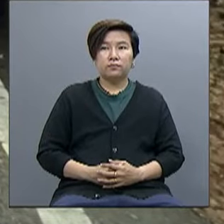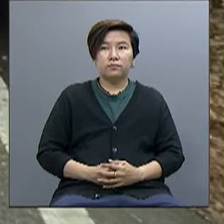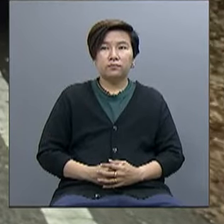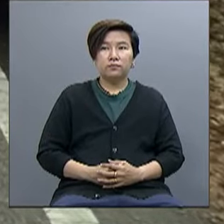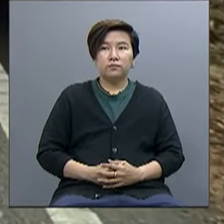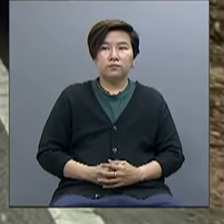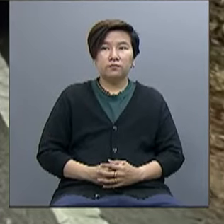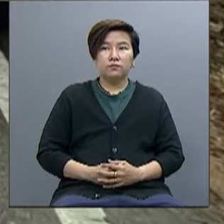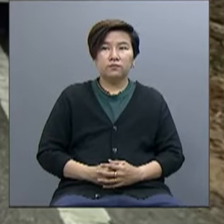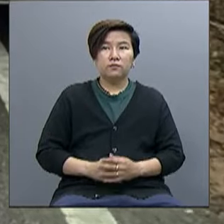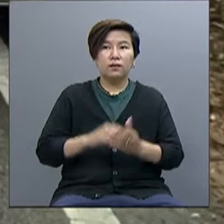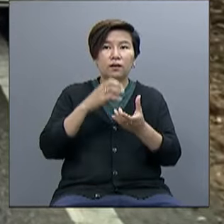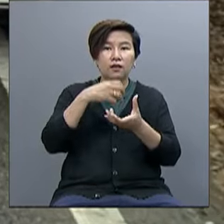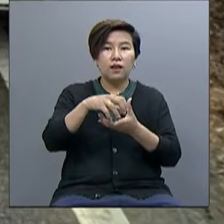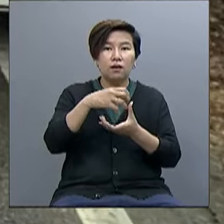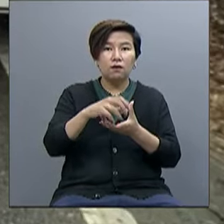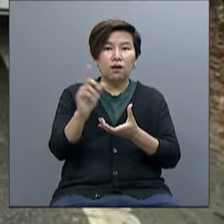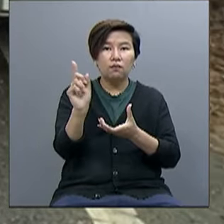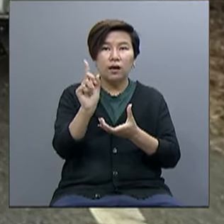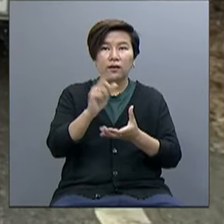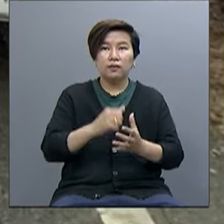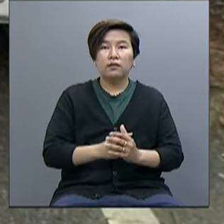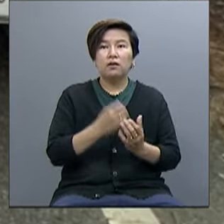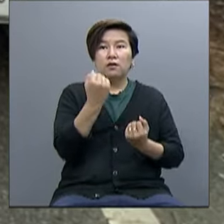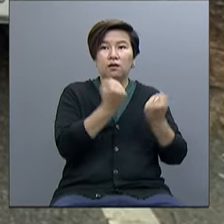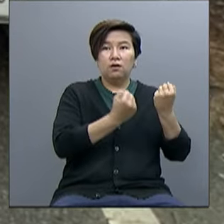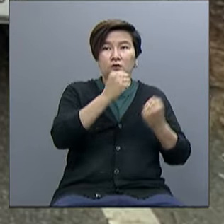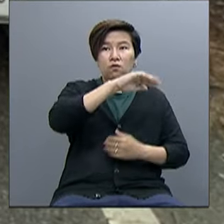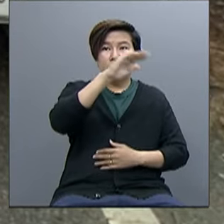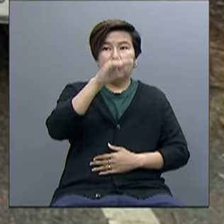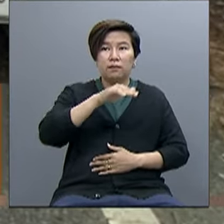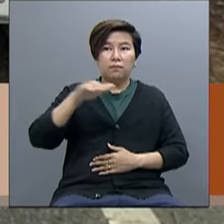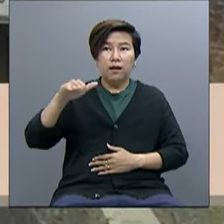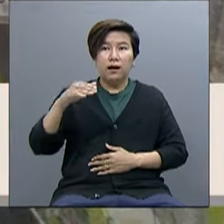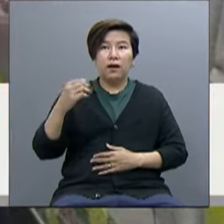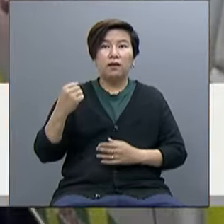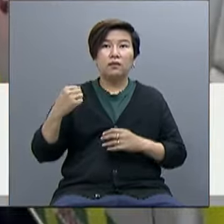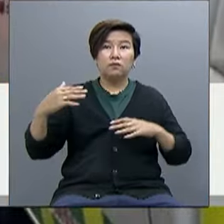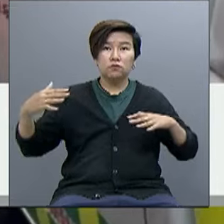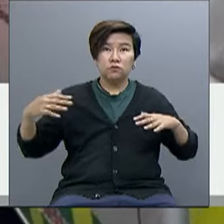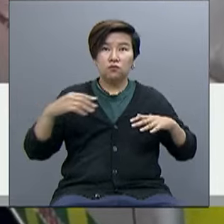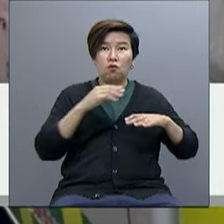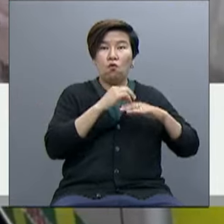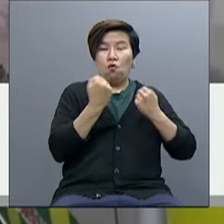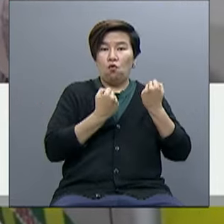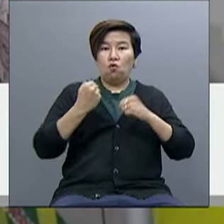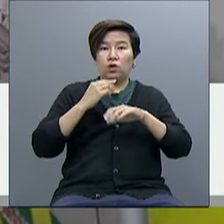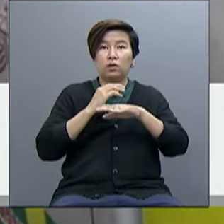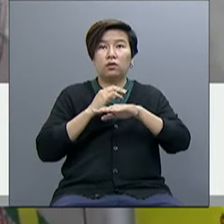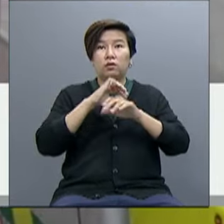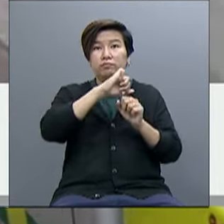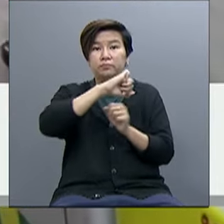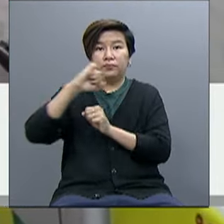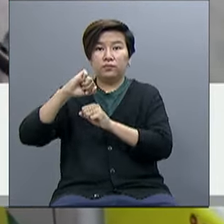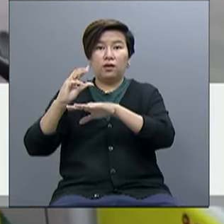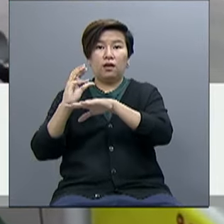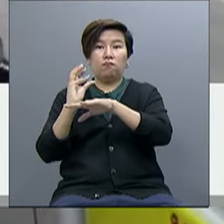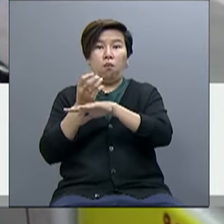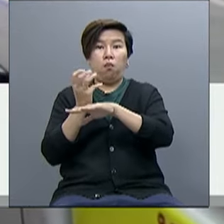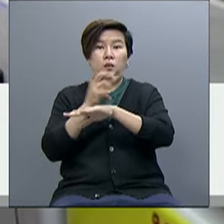ความคืบหน้าเหตุการณ์ที่รถกระบะชนกับรถรีเฟอร์ของโรงพยาบาลพร้าวบนถนนทางหลวงหมายเลข